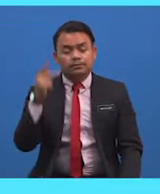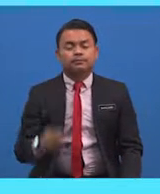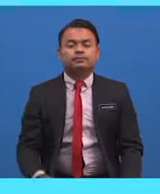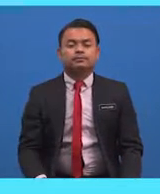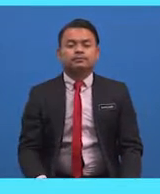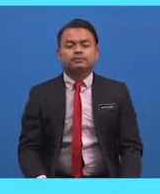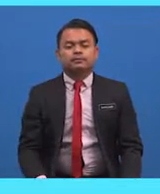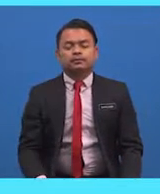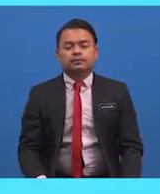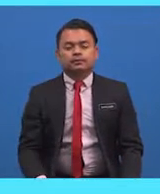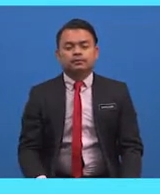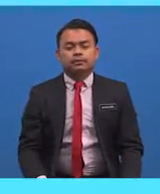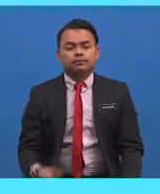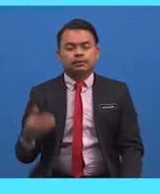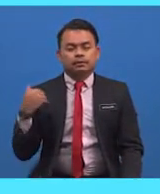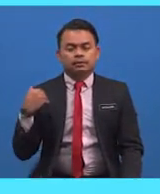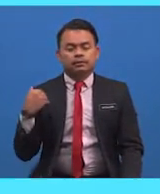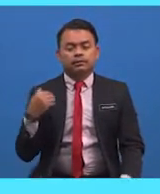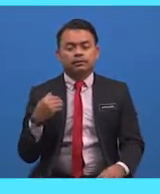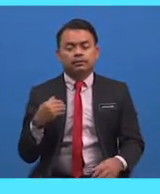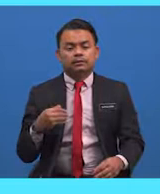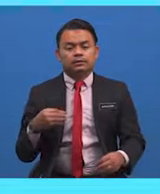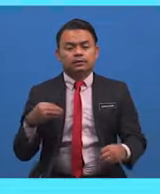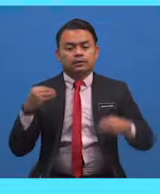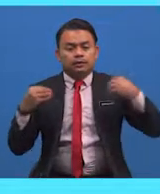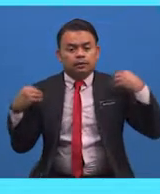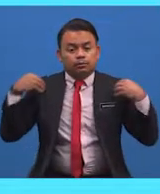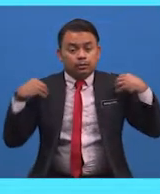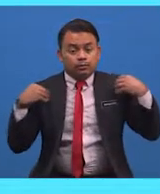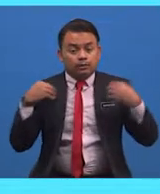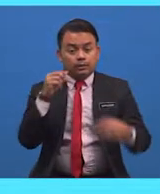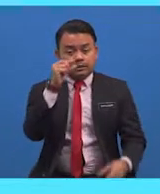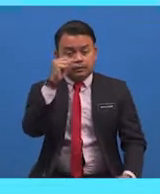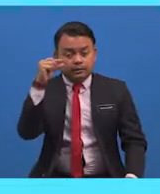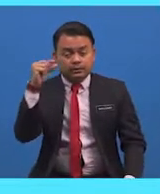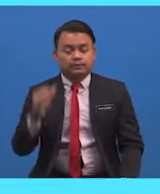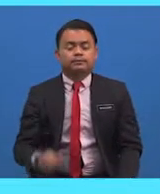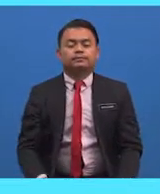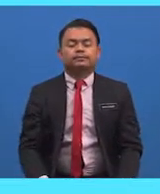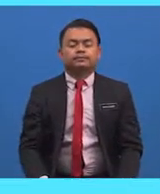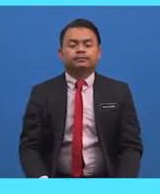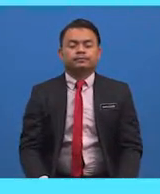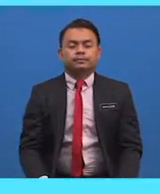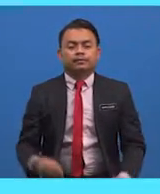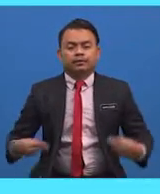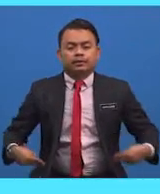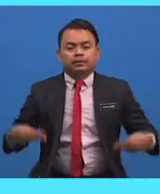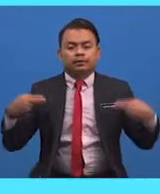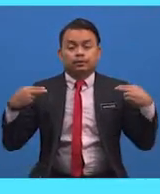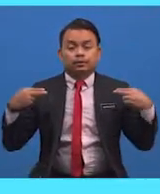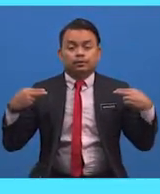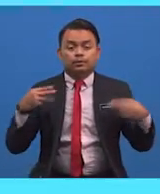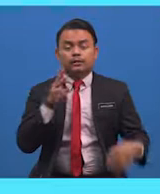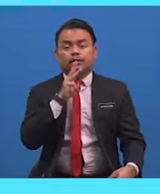pembentukan zooplankton, fitoplankton dan sebagainya, menyebabkan hidupan air